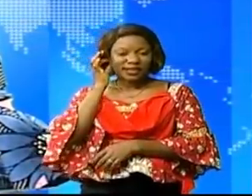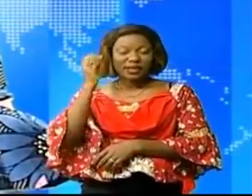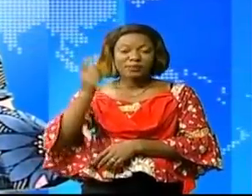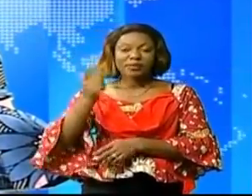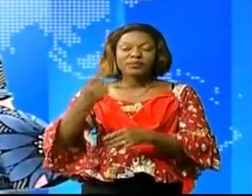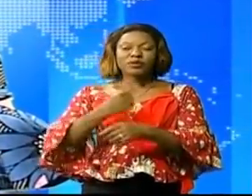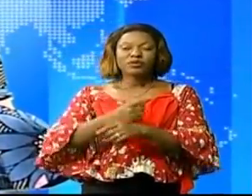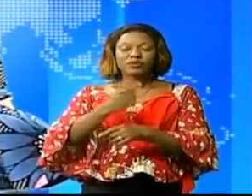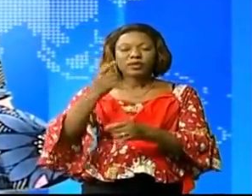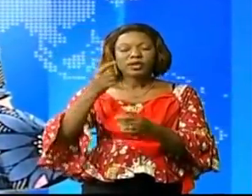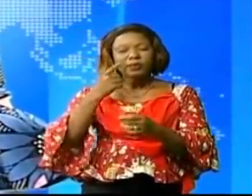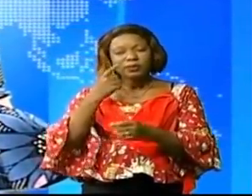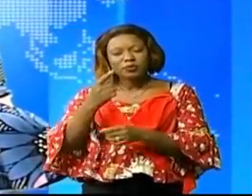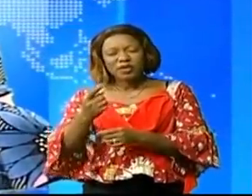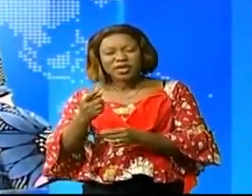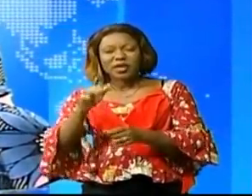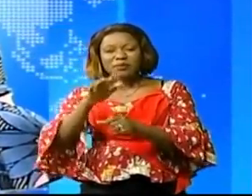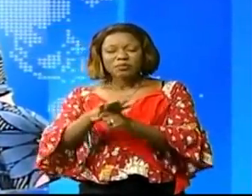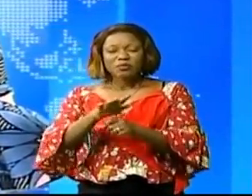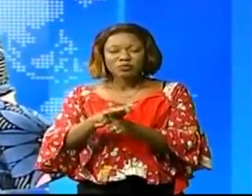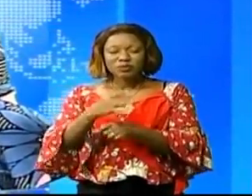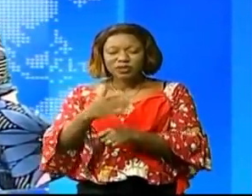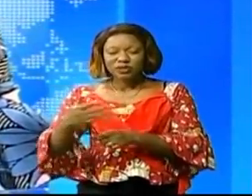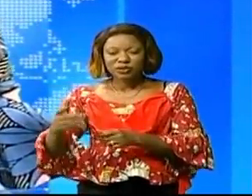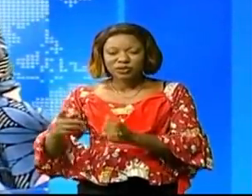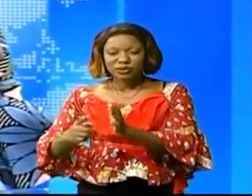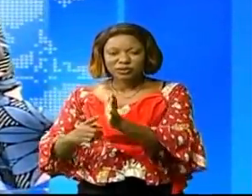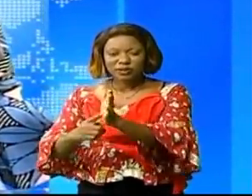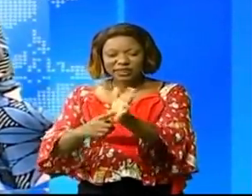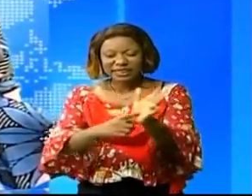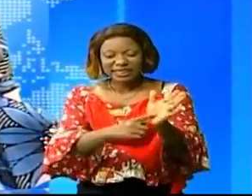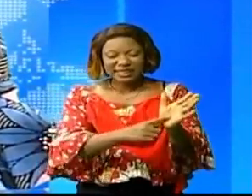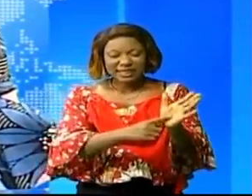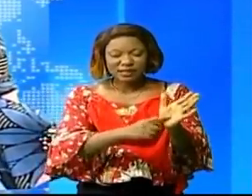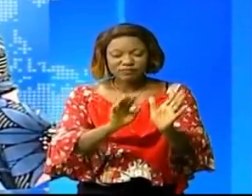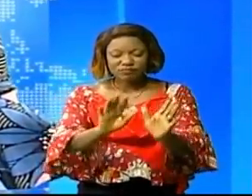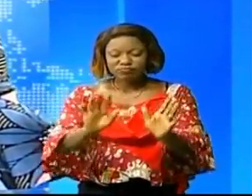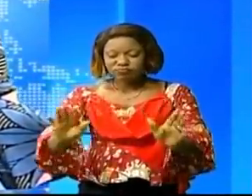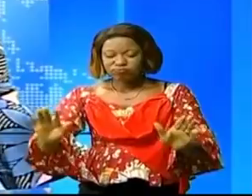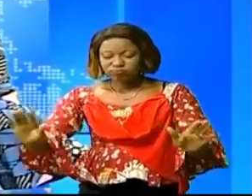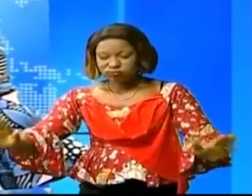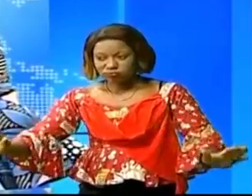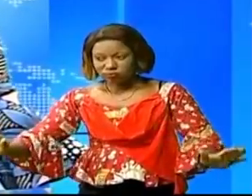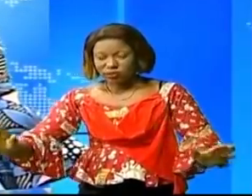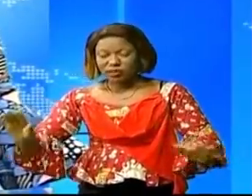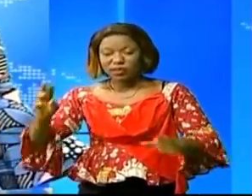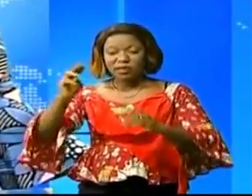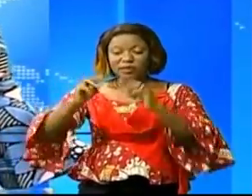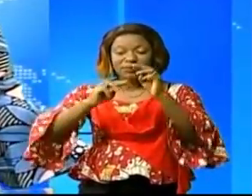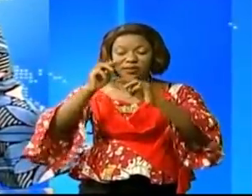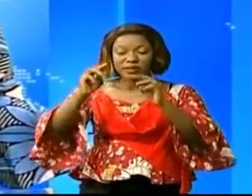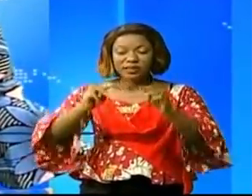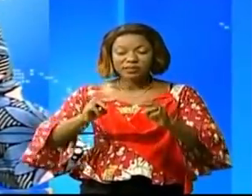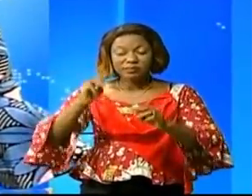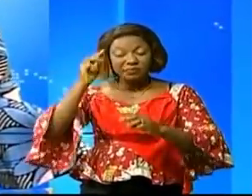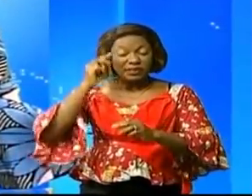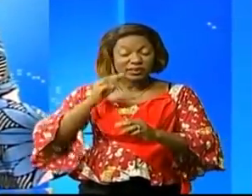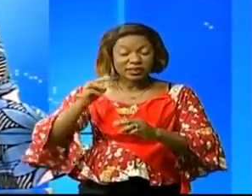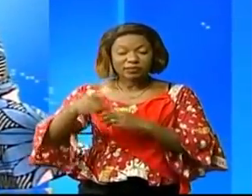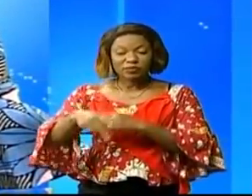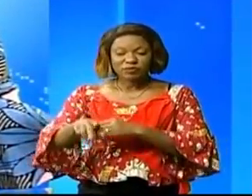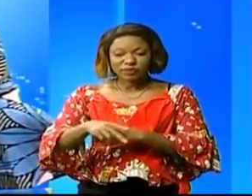plusieurs exposés, notamment celui du ministre provincial des infrastructures sur le